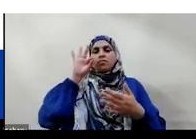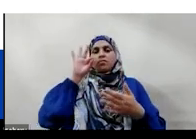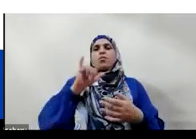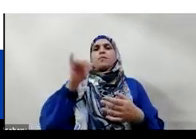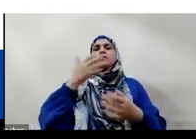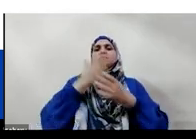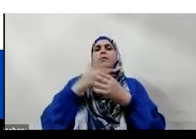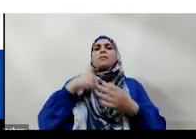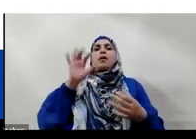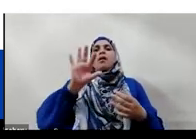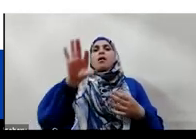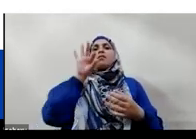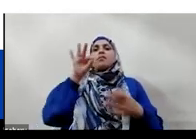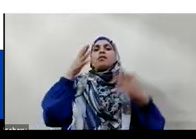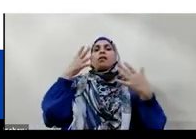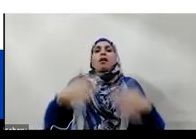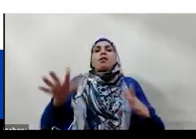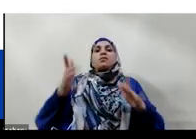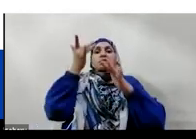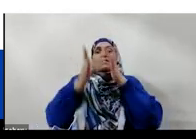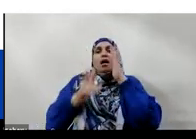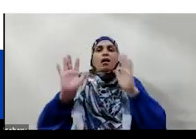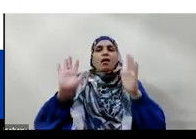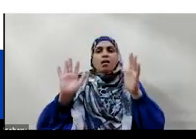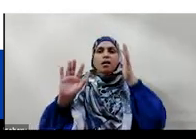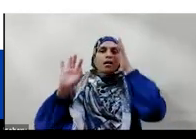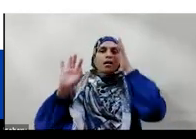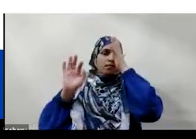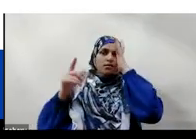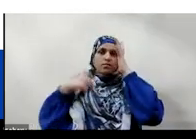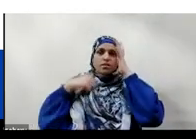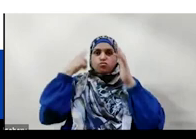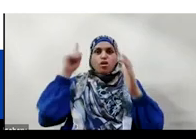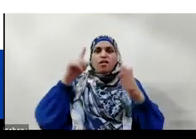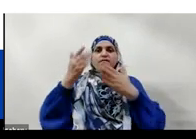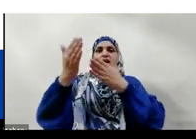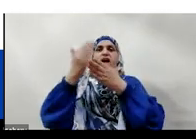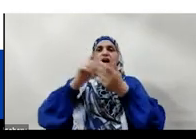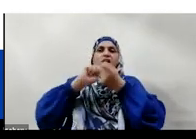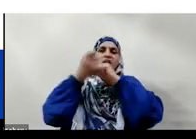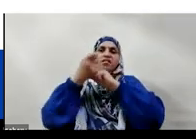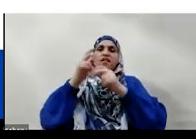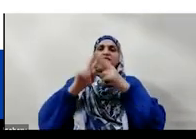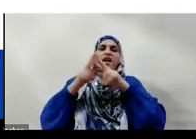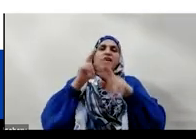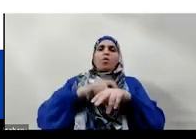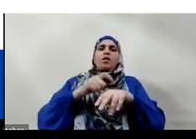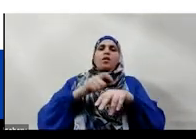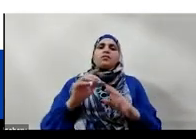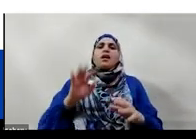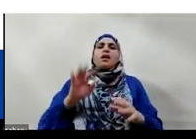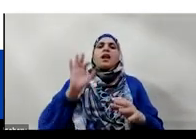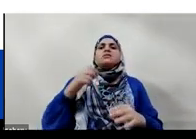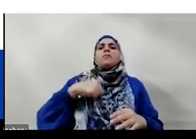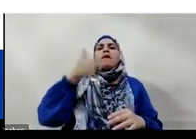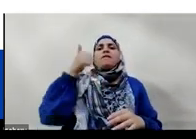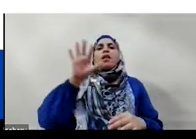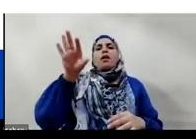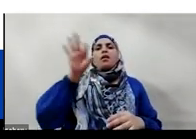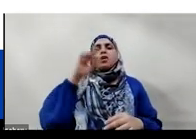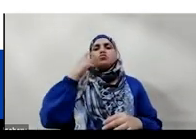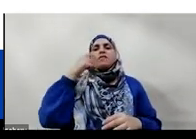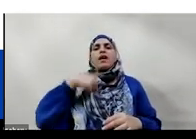انا اخترت المجال والسب فيلد مش هقدر ان انا اغيرهم في اي مرحلة، لا بعد ما